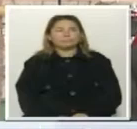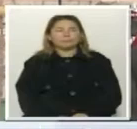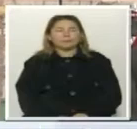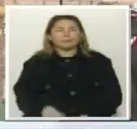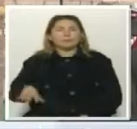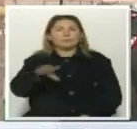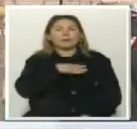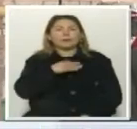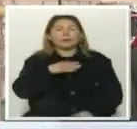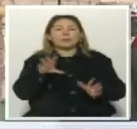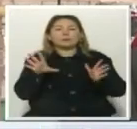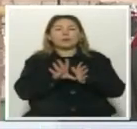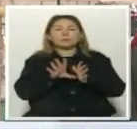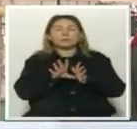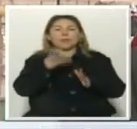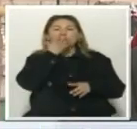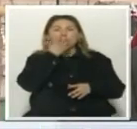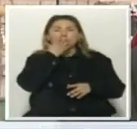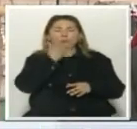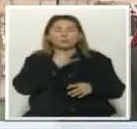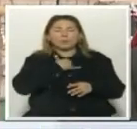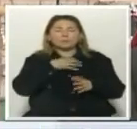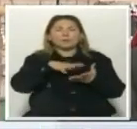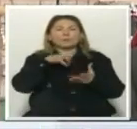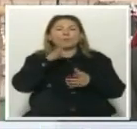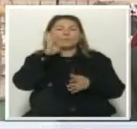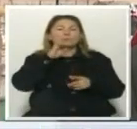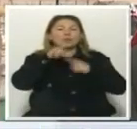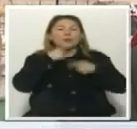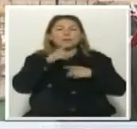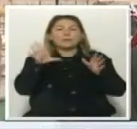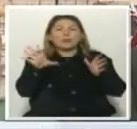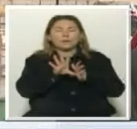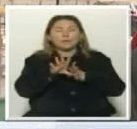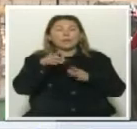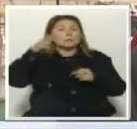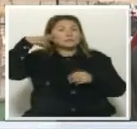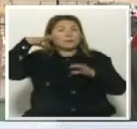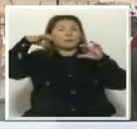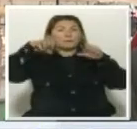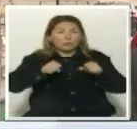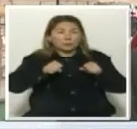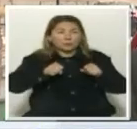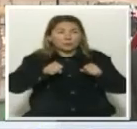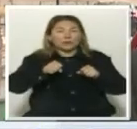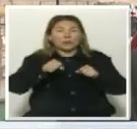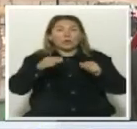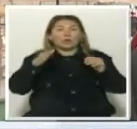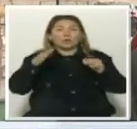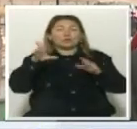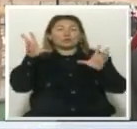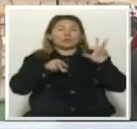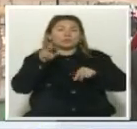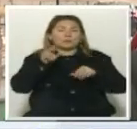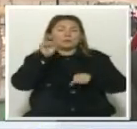Бәрі плиткімен тоқпын, атапленіне бізде насос бәрі тоқпын жасайды. Свет сөніп қалғанда үй тоқтақ болды деуге болады.